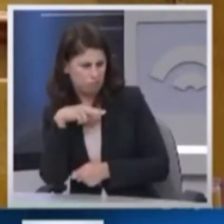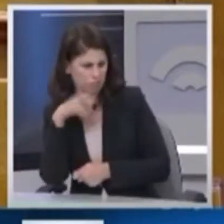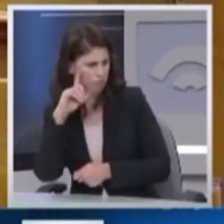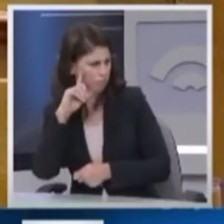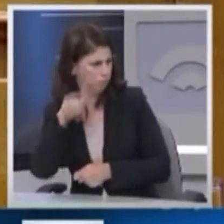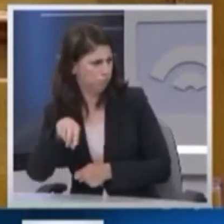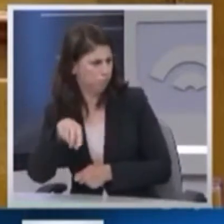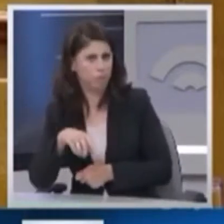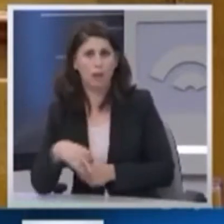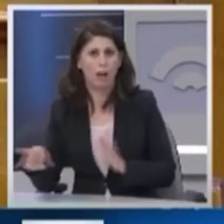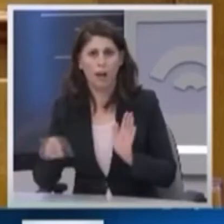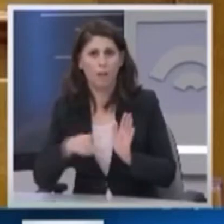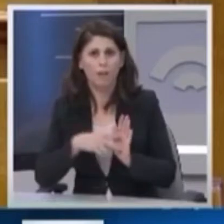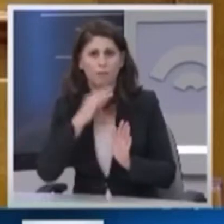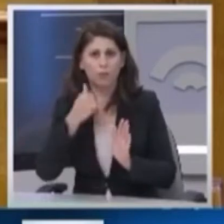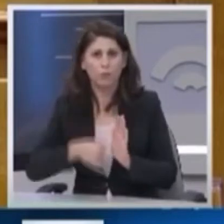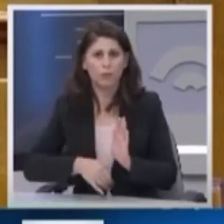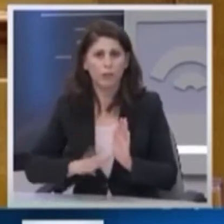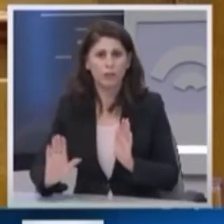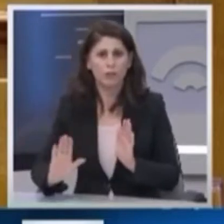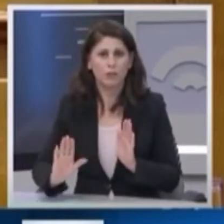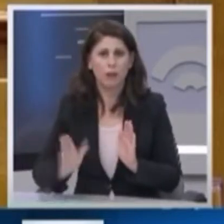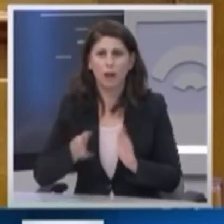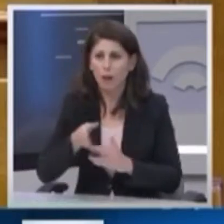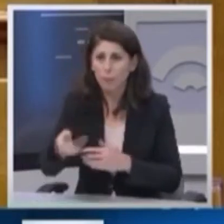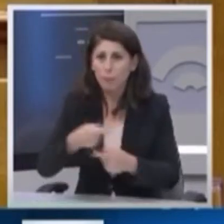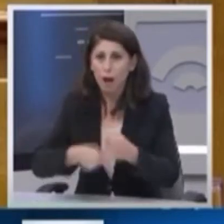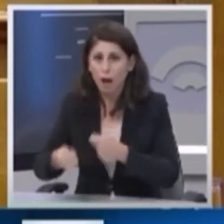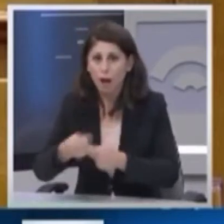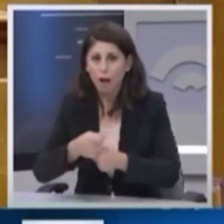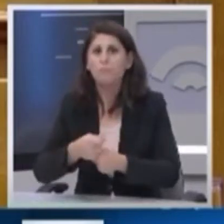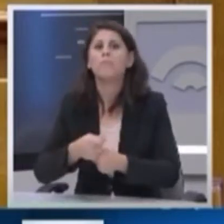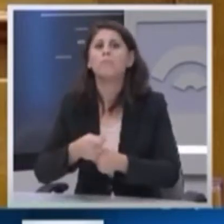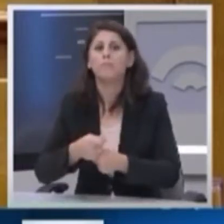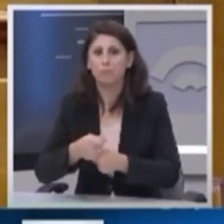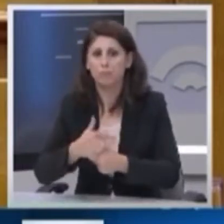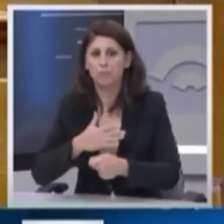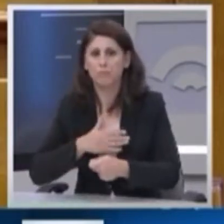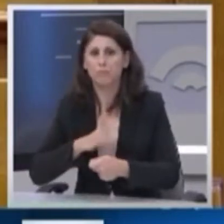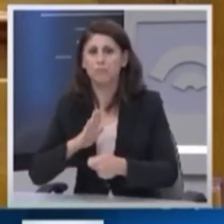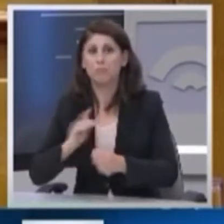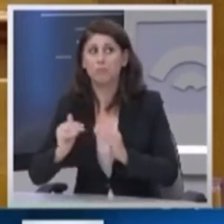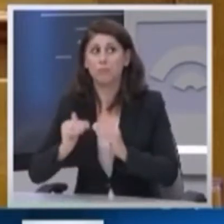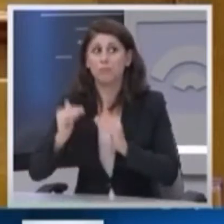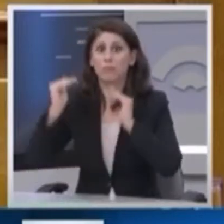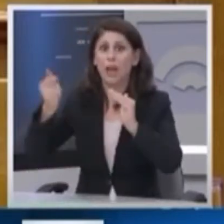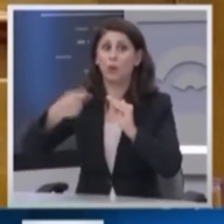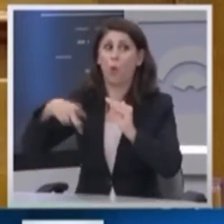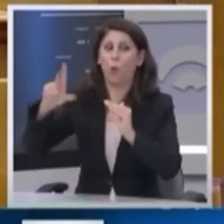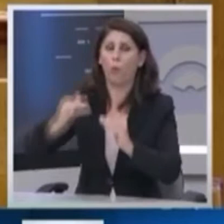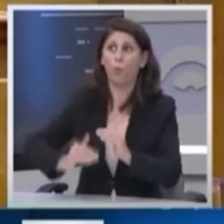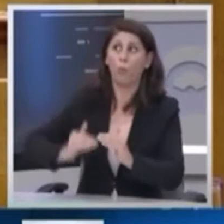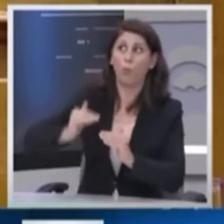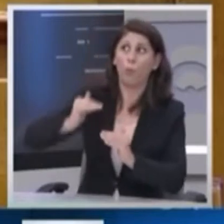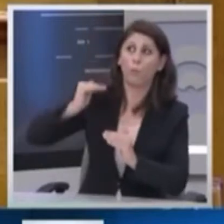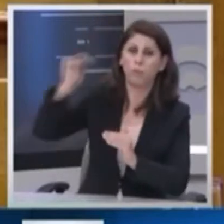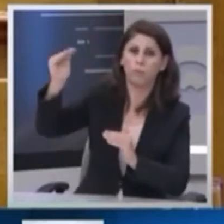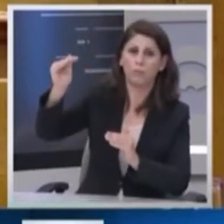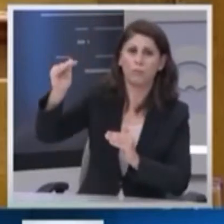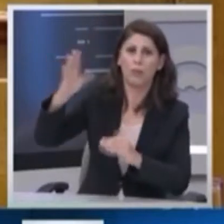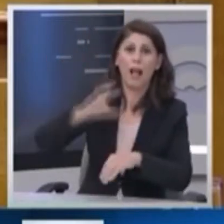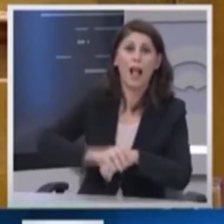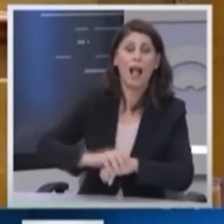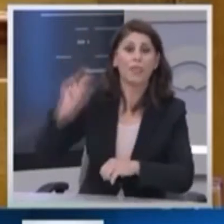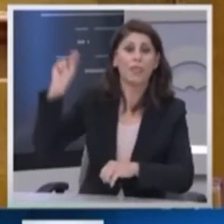διάφορες, απαγορεύοντας ουσιαστικά την έξοδό μας αυτές και διατηρώντας ιδιαίτερα υψηλά επιτόκια. Οι δεσμεύσεις